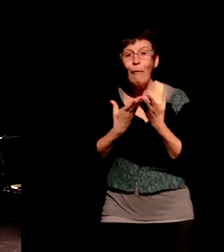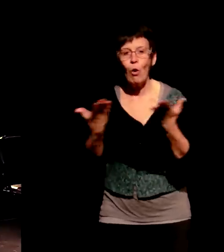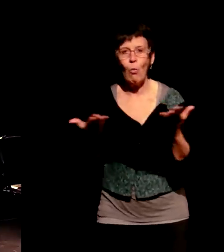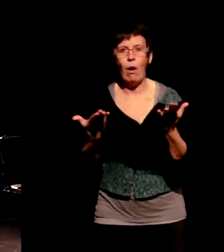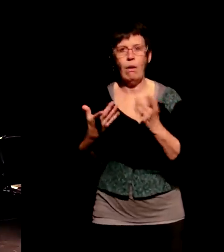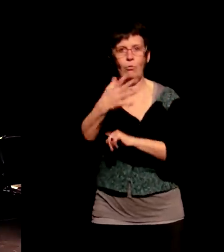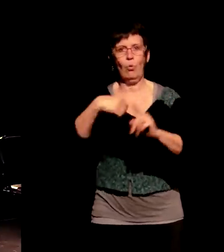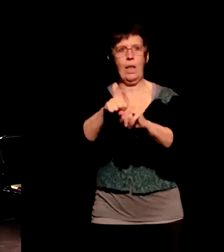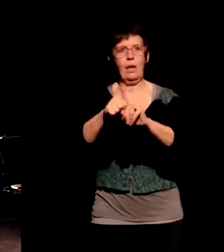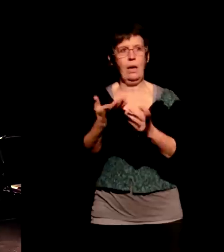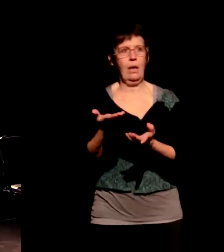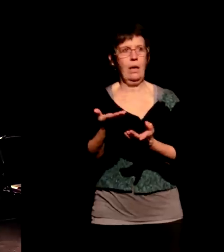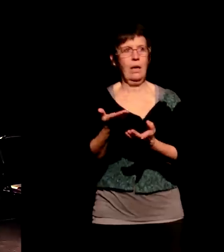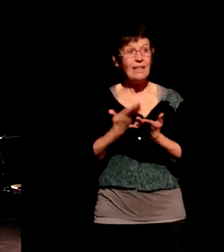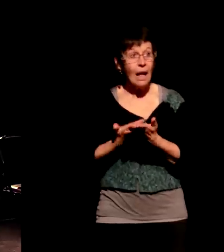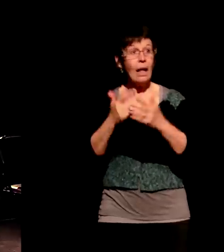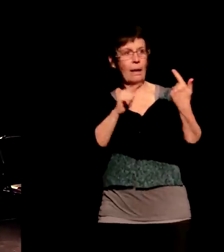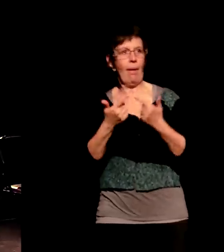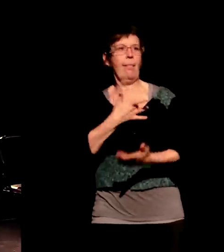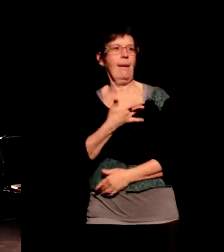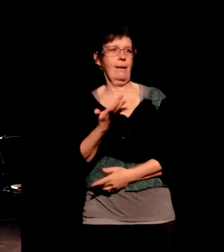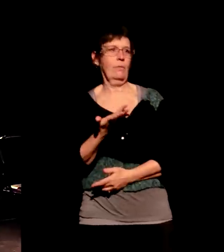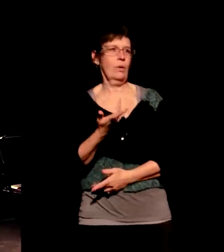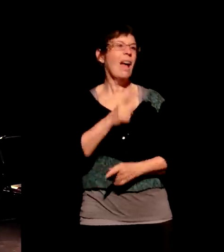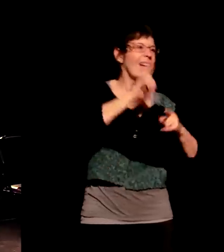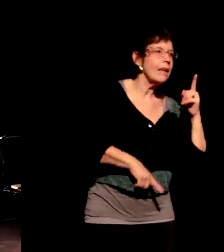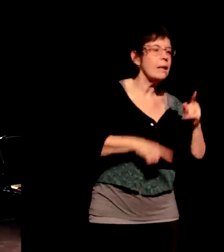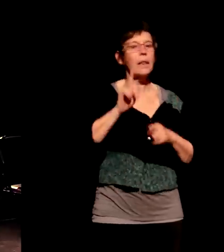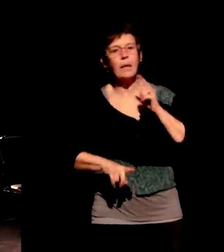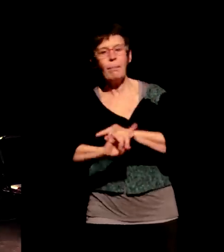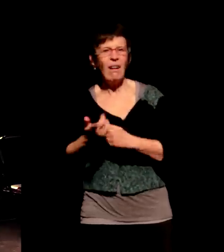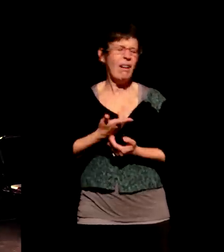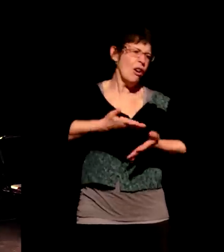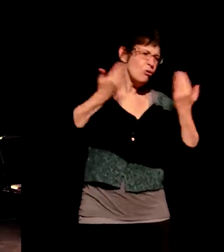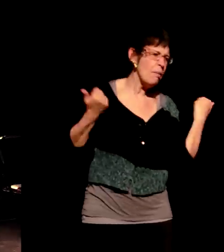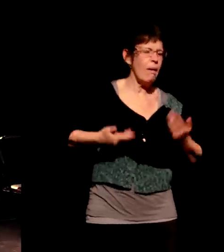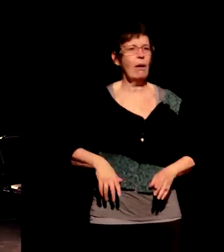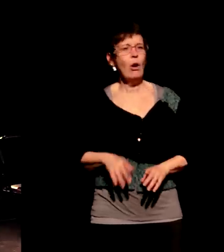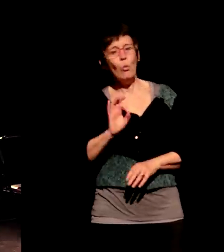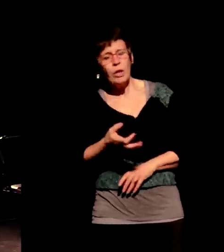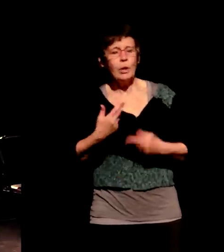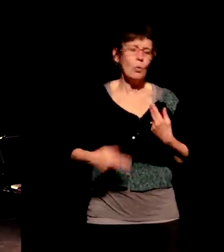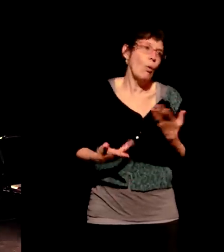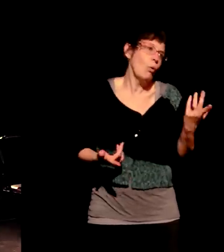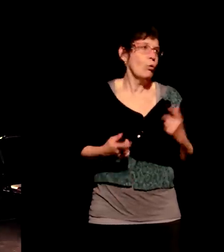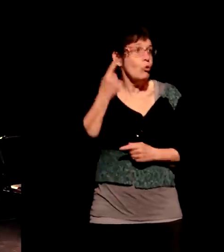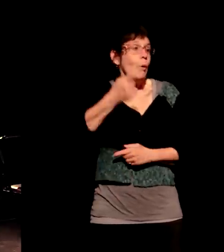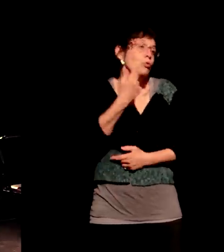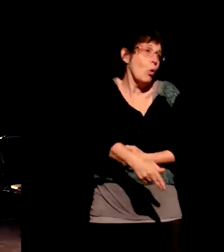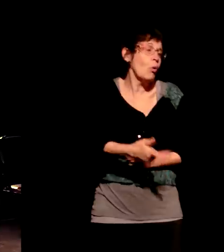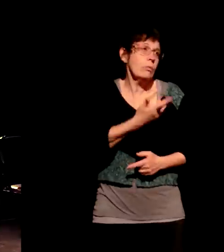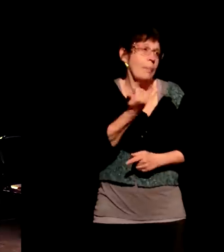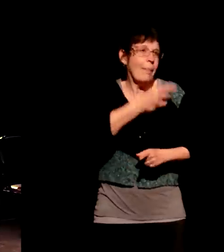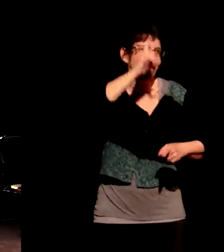et qu'on en débatte. Qu'est-ce que ça crée ? Après, est-ce qu'il faut l'interdire ou pas ? Oui, non, j'en sais rien. Enfin, moi, je pense plutôt que non. C'est bien que les choses se disent, mais je suis pas sûr, comme